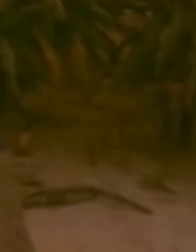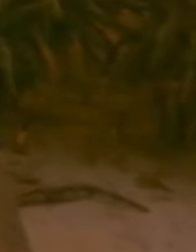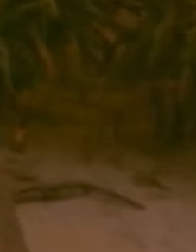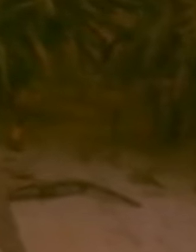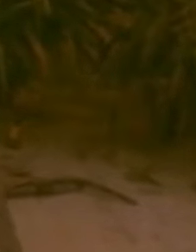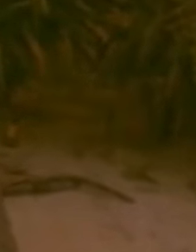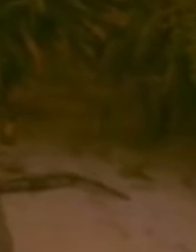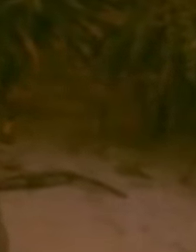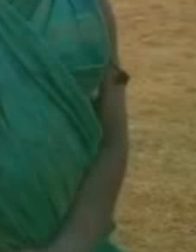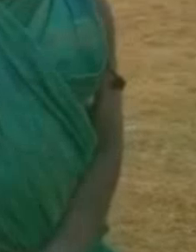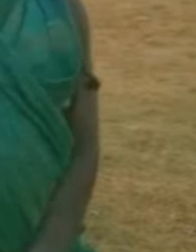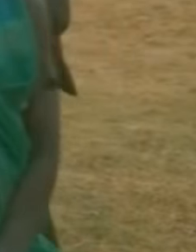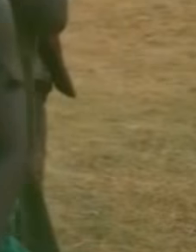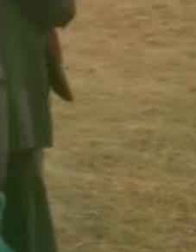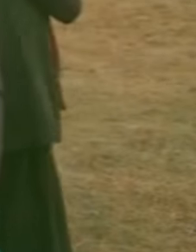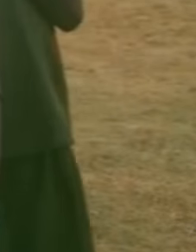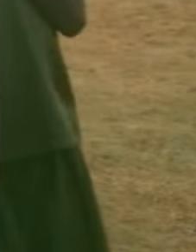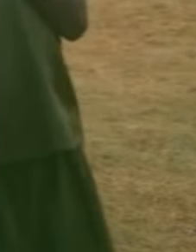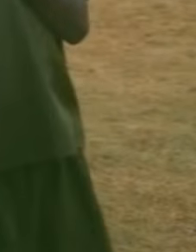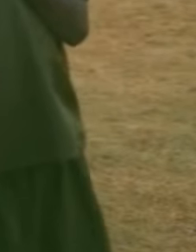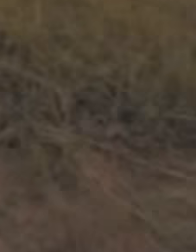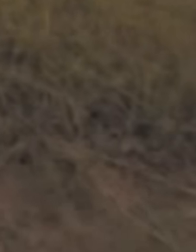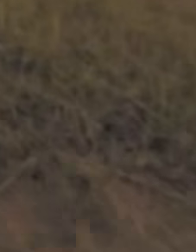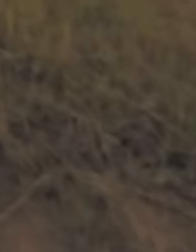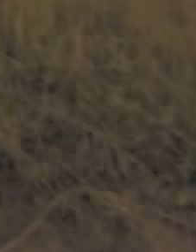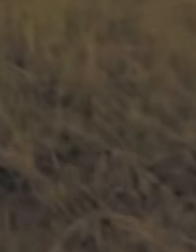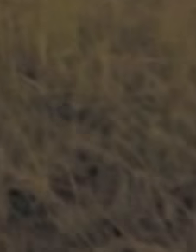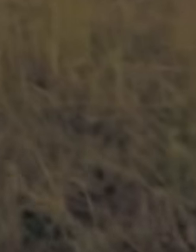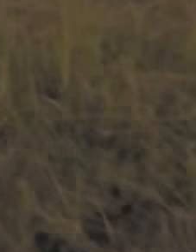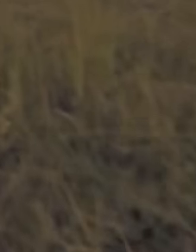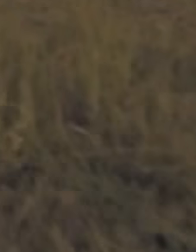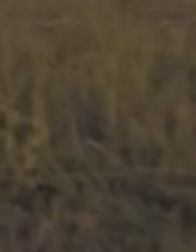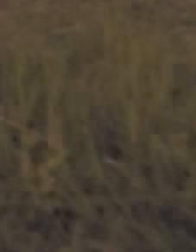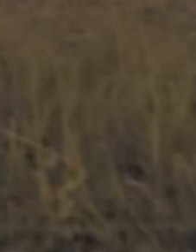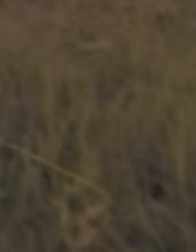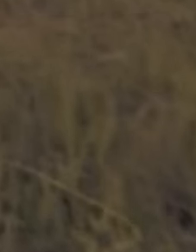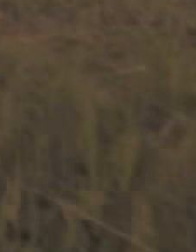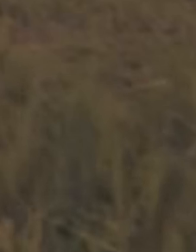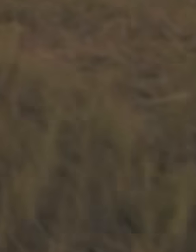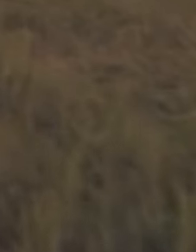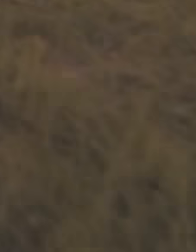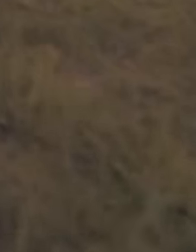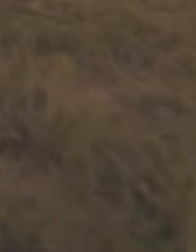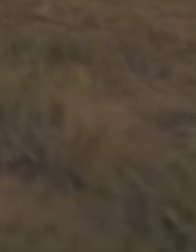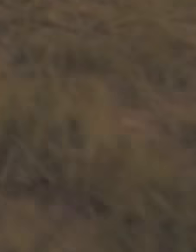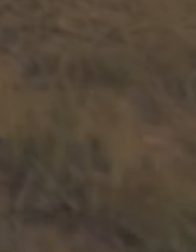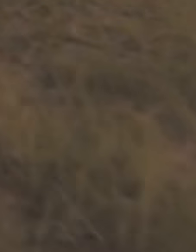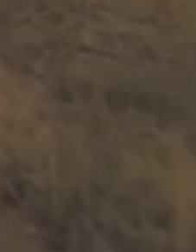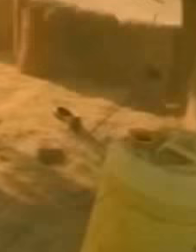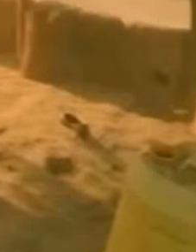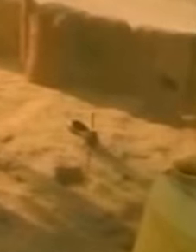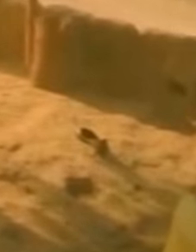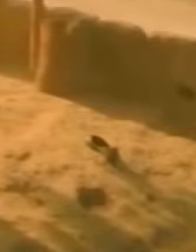나한테 아무것도 달라 그런 건 없어요. 그러나 내가 알아요. 얘네들 신발이 없어요. 맨발로